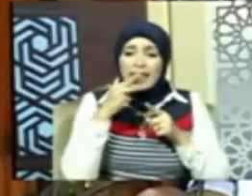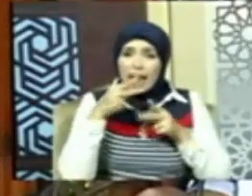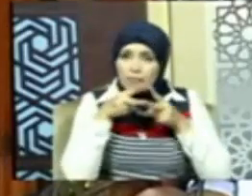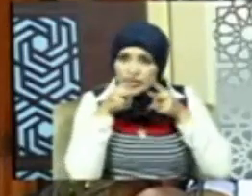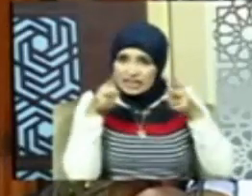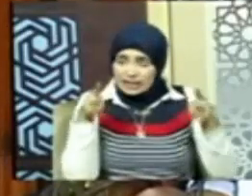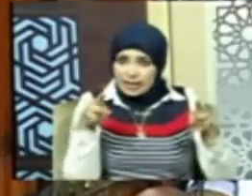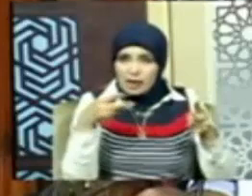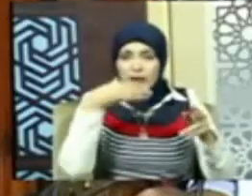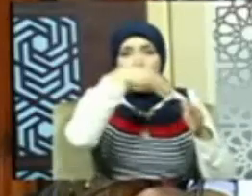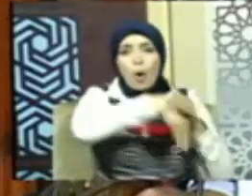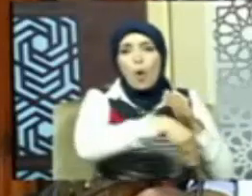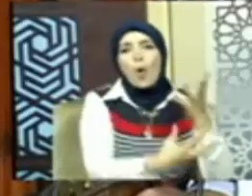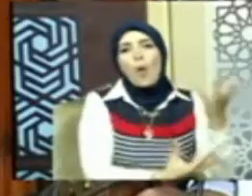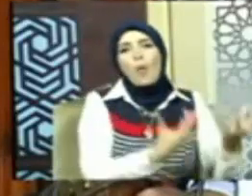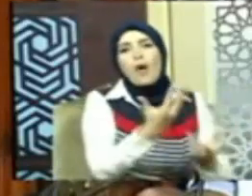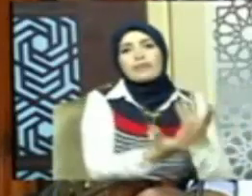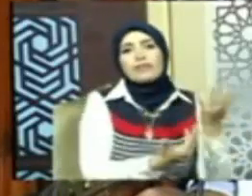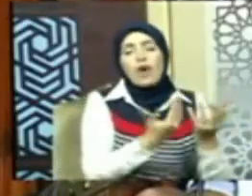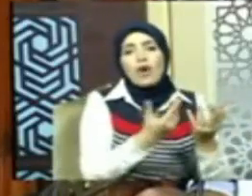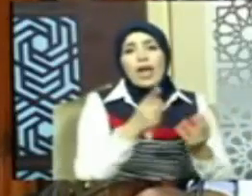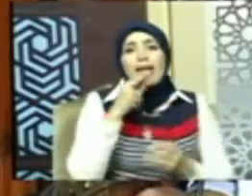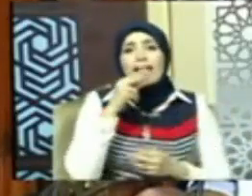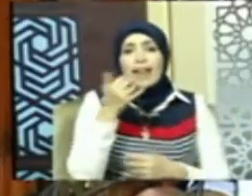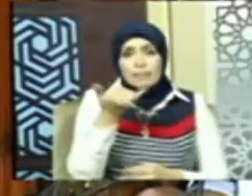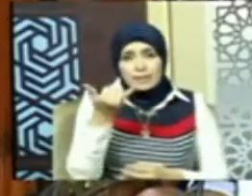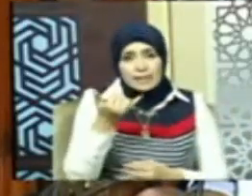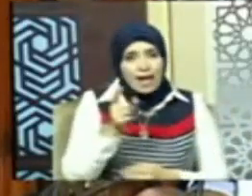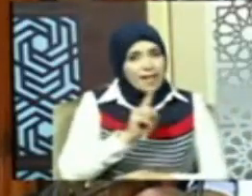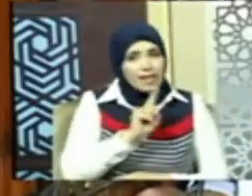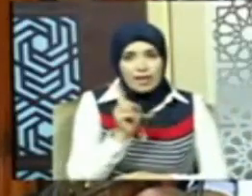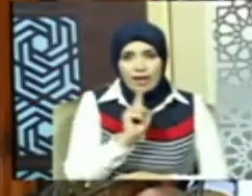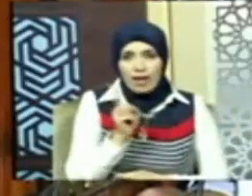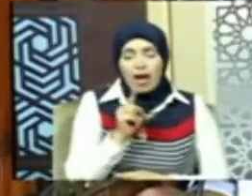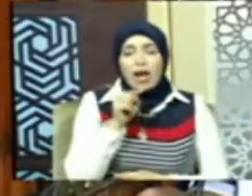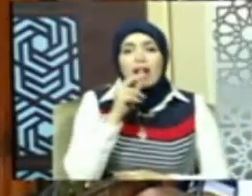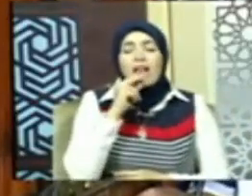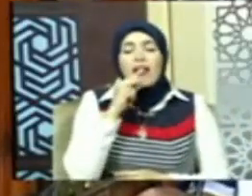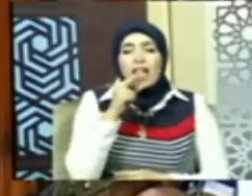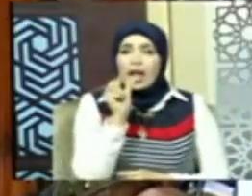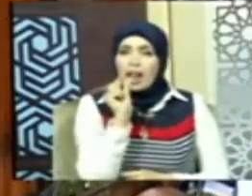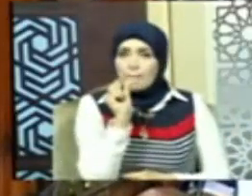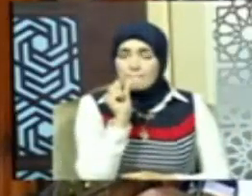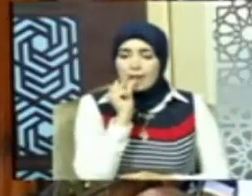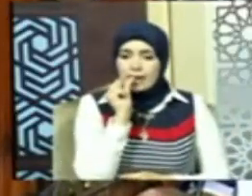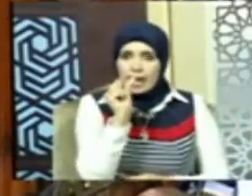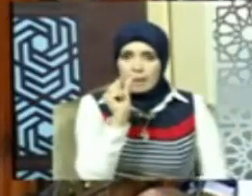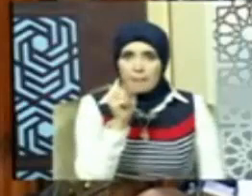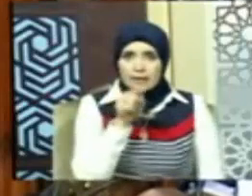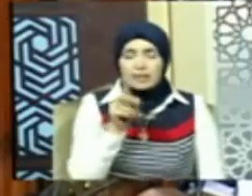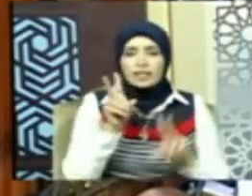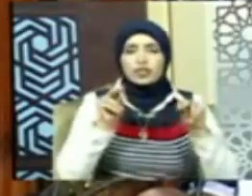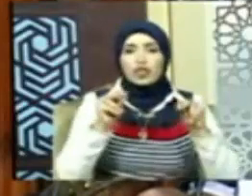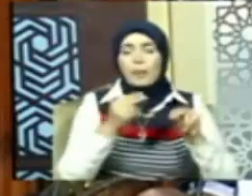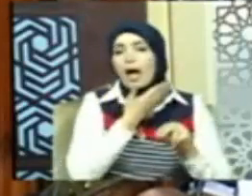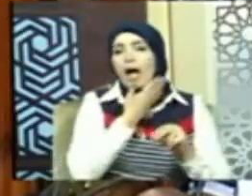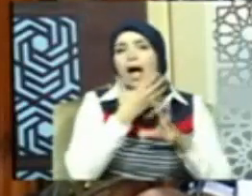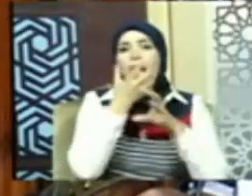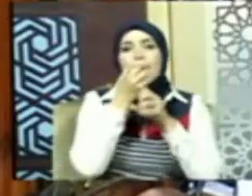سهلا، الكلمة أمانة. وقد قالوا: